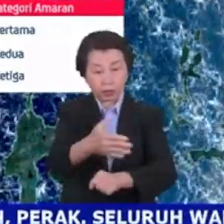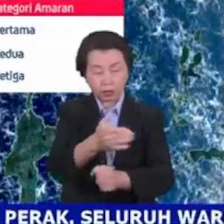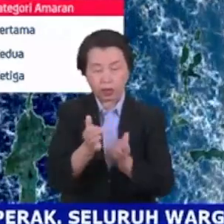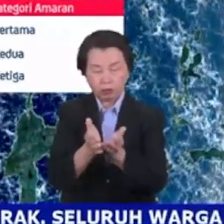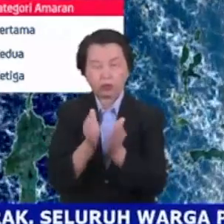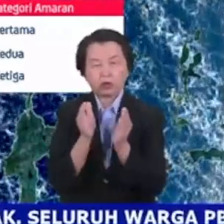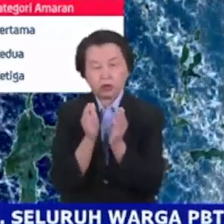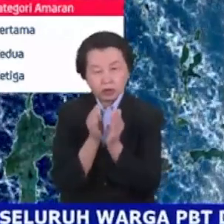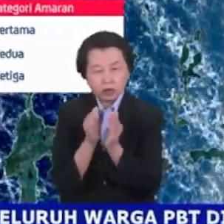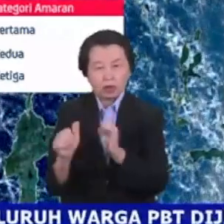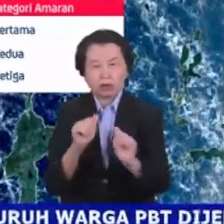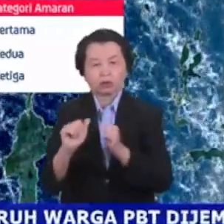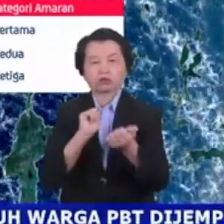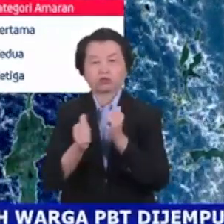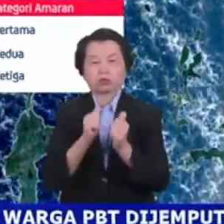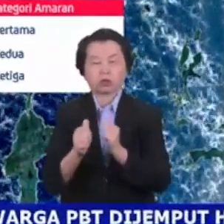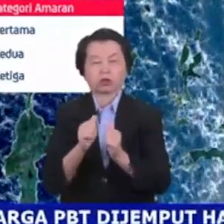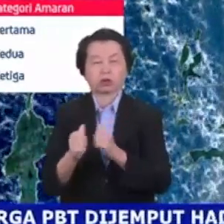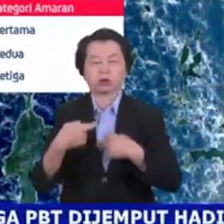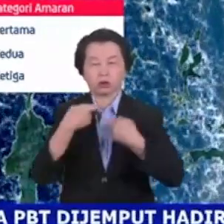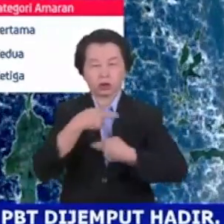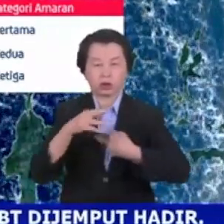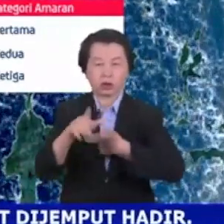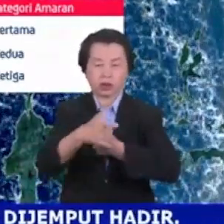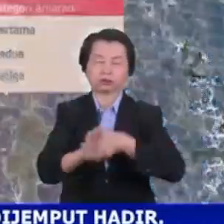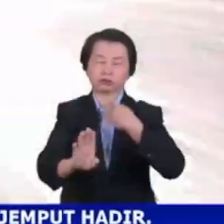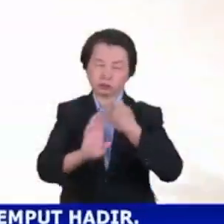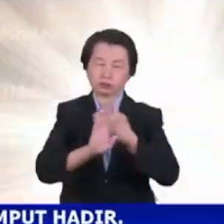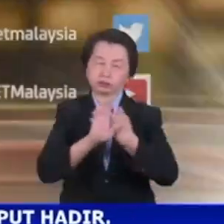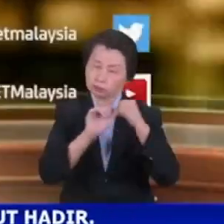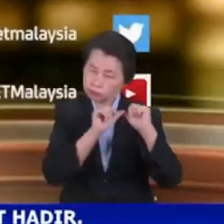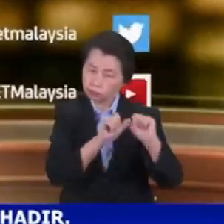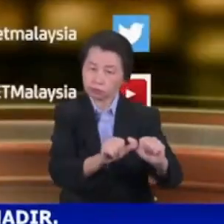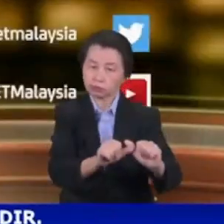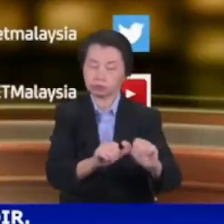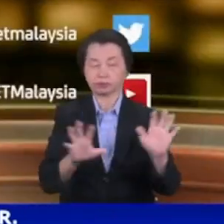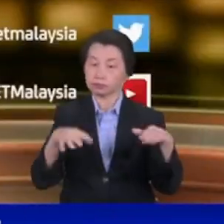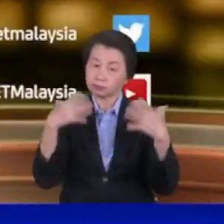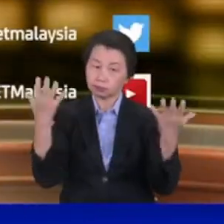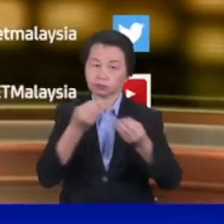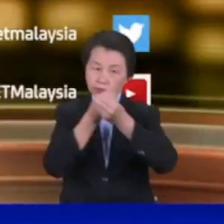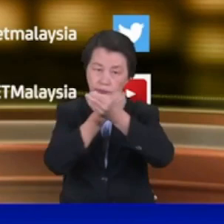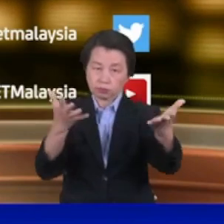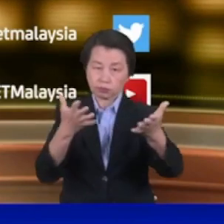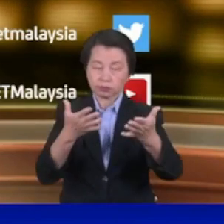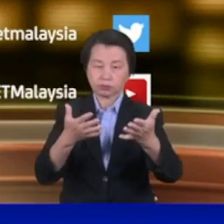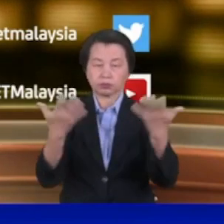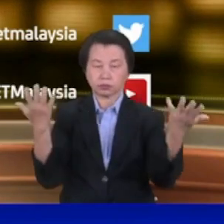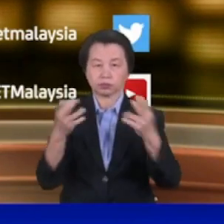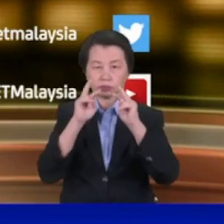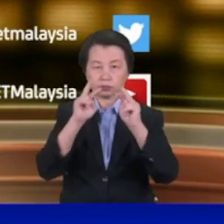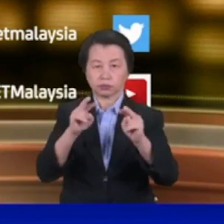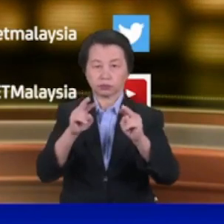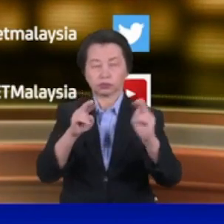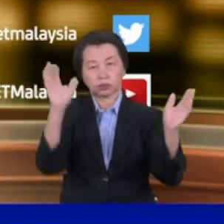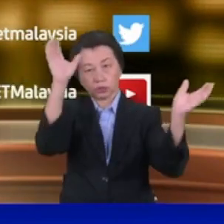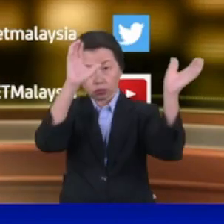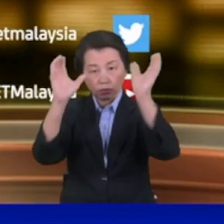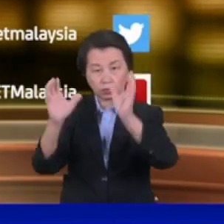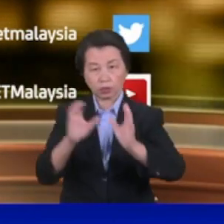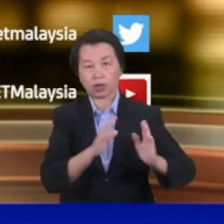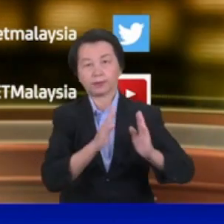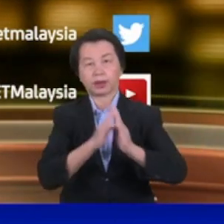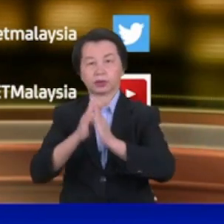bot-bot kecil serta aktiviti sukan dan rekreasi laut yang lain. Sekian dahulu info cuaca buat kali ini. Sebelum berpisah, kita lihat tinjauan cuaca